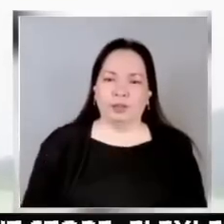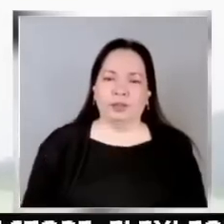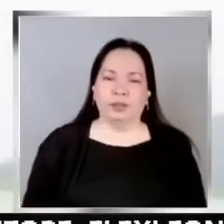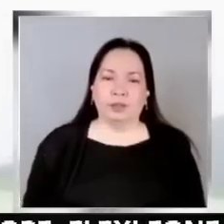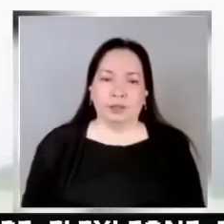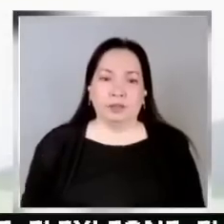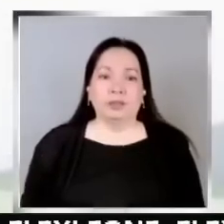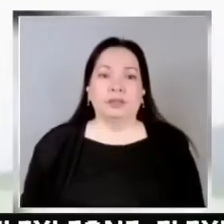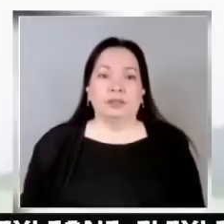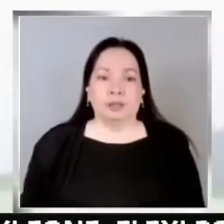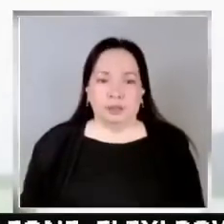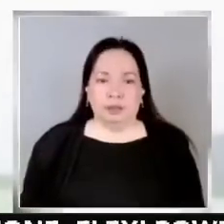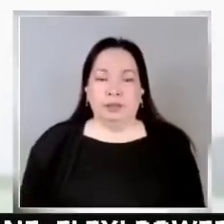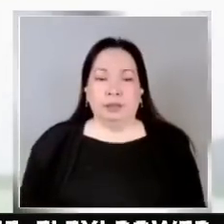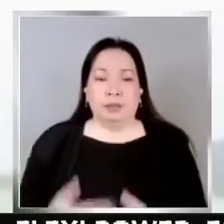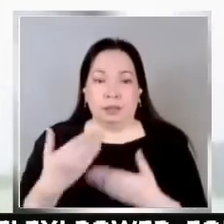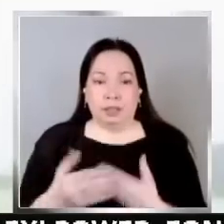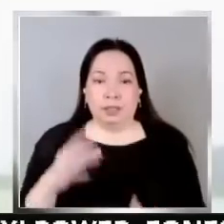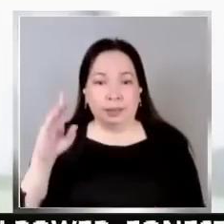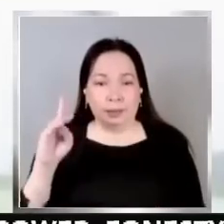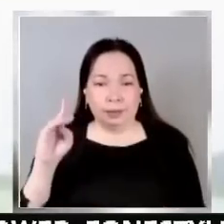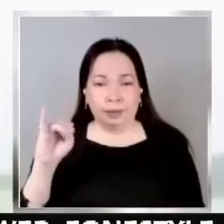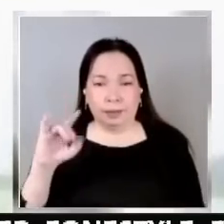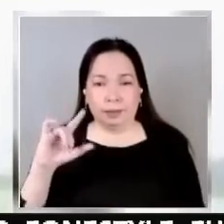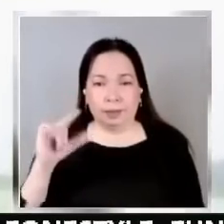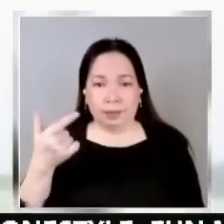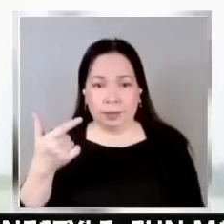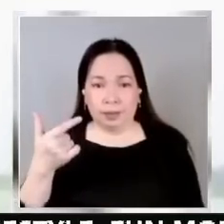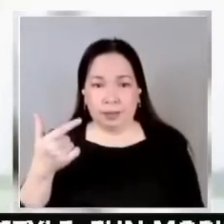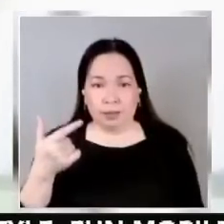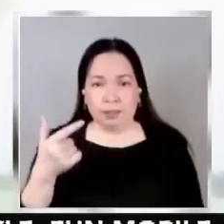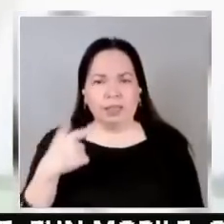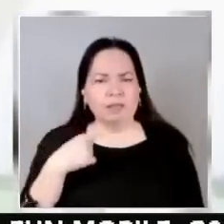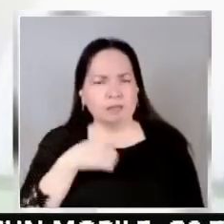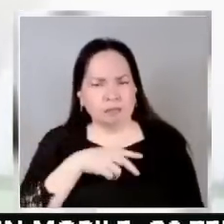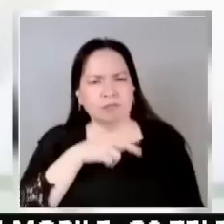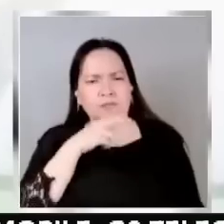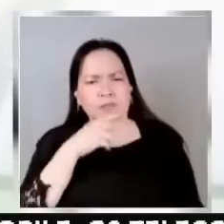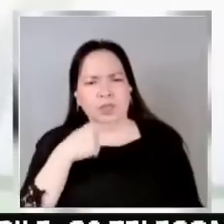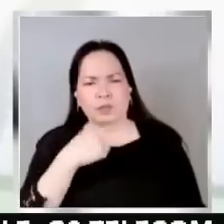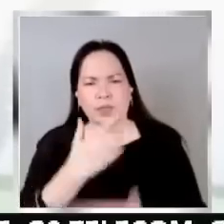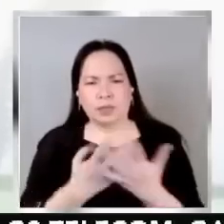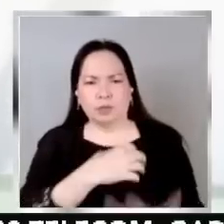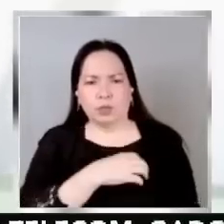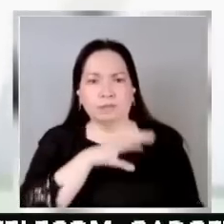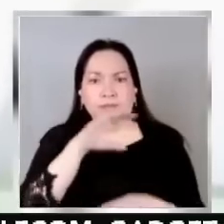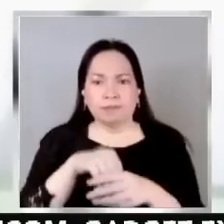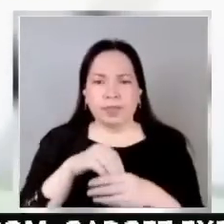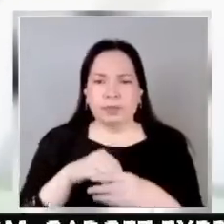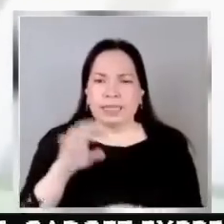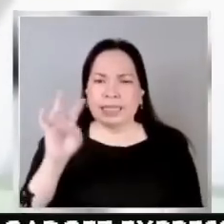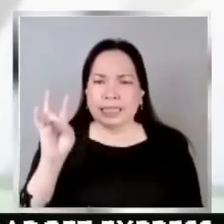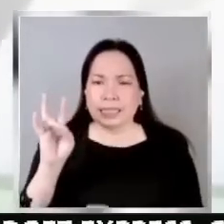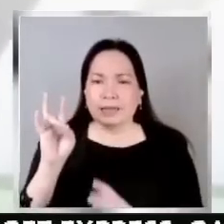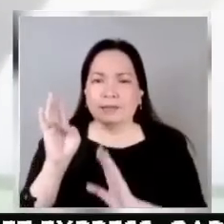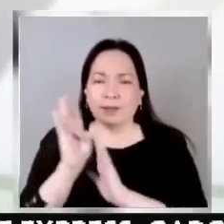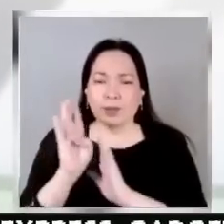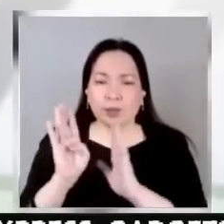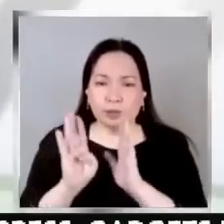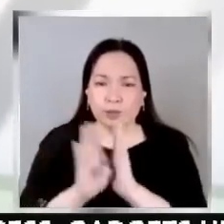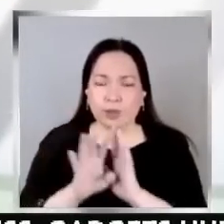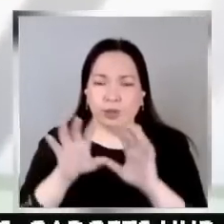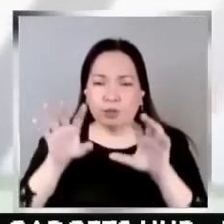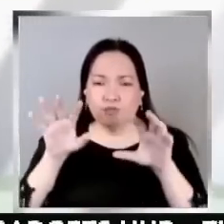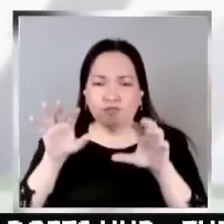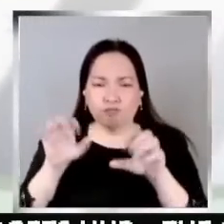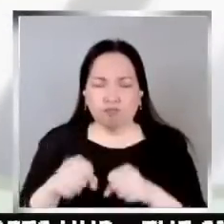Pinaiimbestiga naman ng DILG sa Napolcom ang posibleng pagkakasangkot ng iba pang pulis sa halos 7 bilyong pisong halaga ng shabu noong Oktubre. Hindi